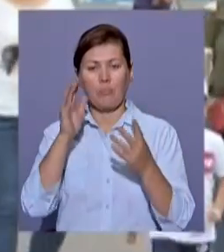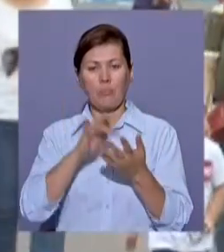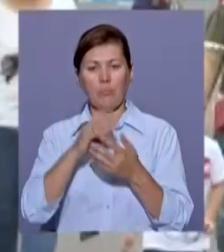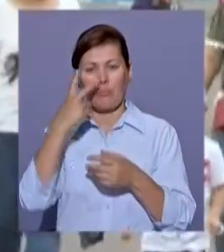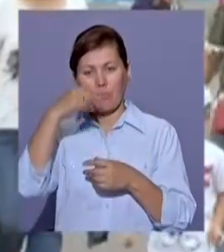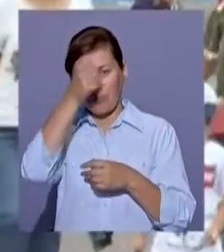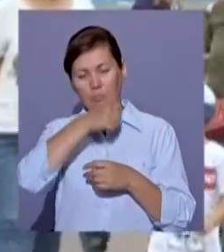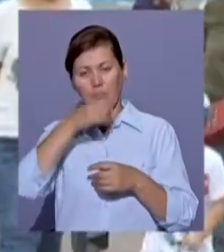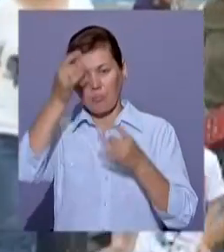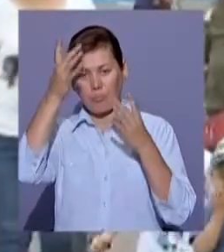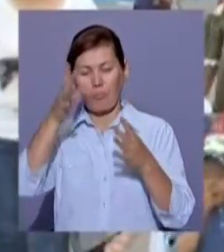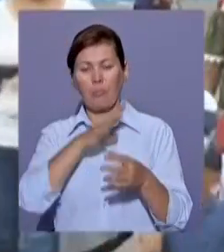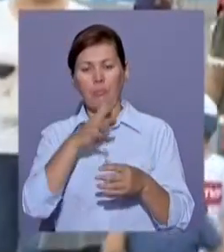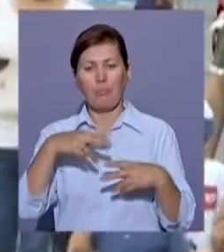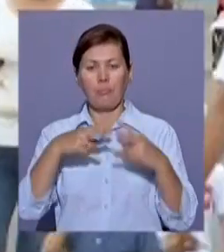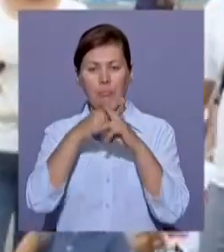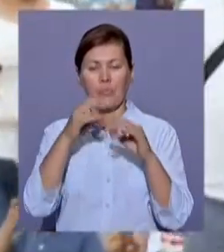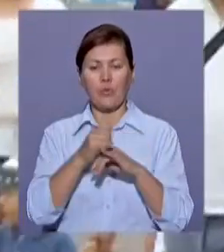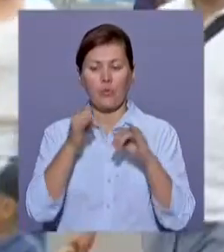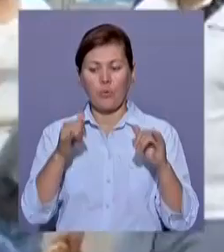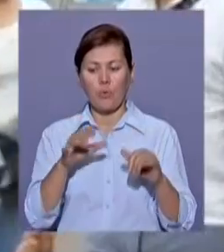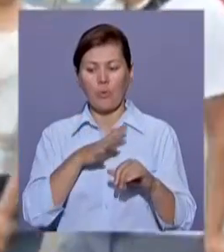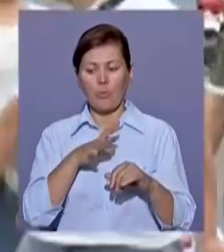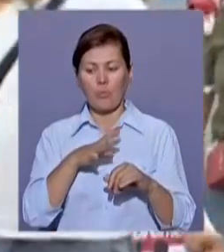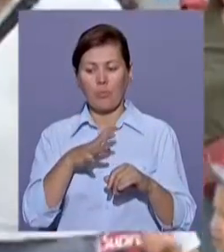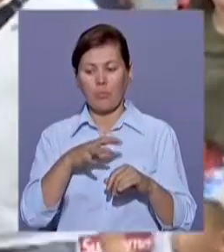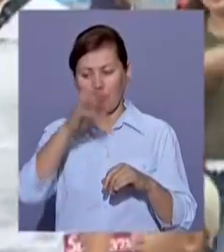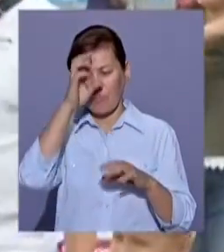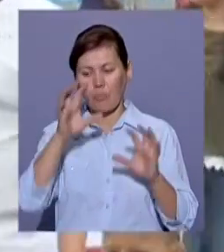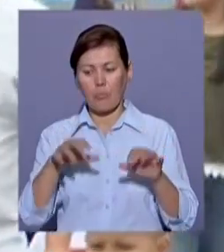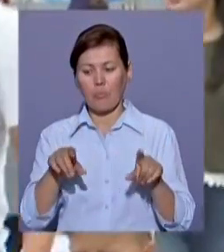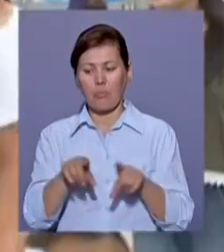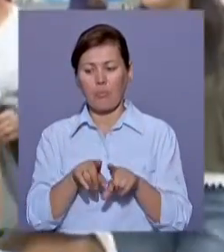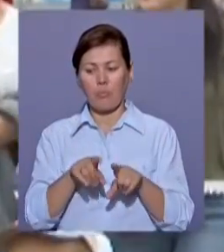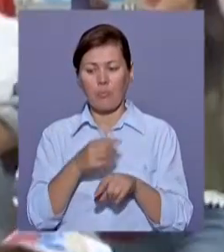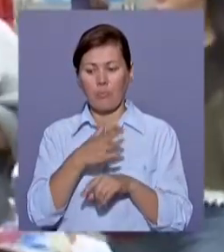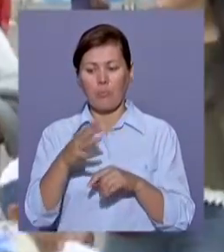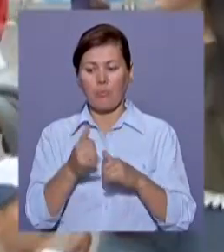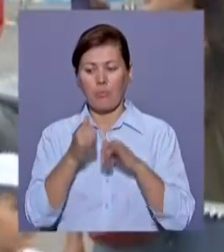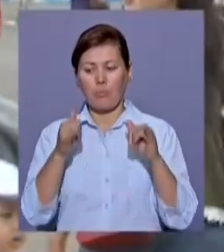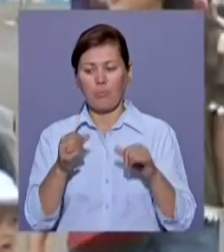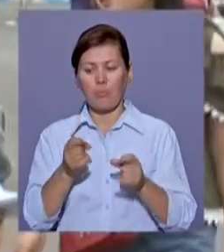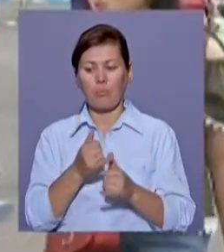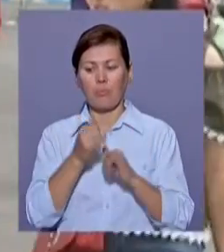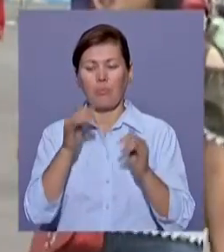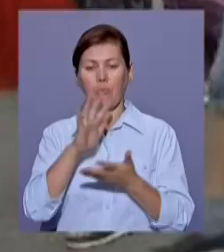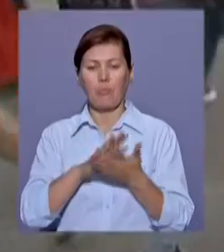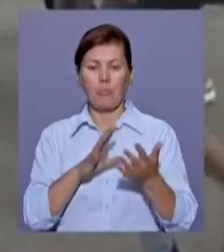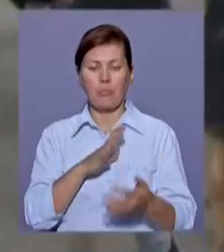20 жылға толған құтты болсын. Астанамыз көркейе берсін. Елордамыз осылай көркейіп, дами берсін ары